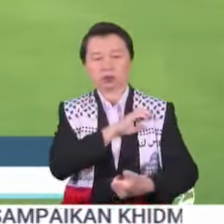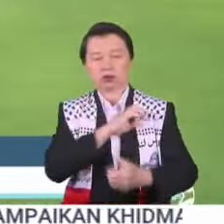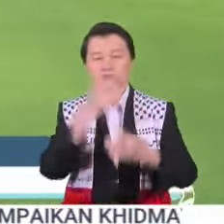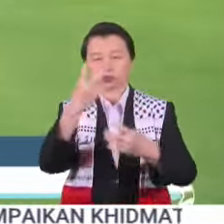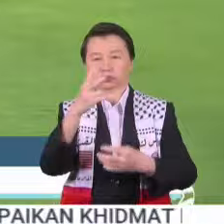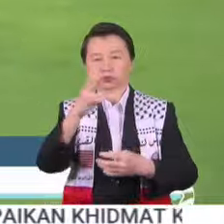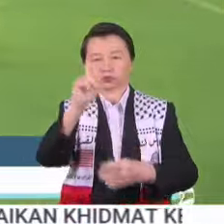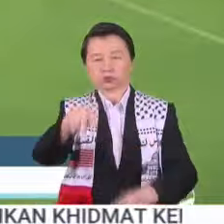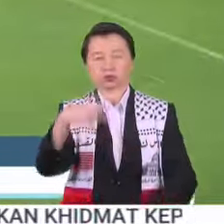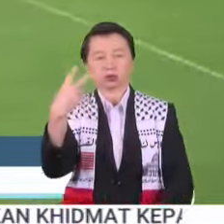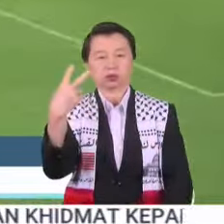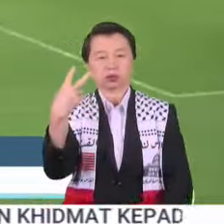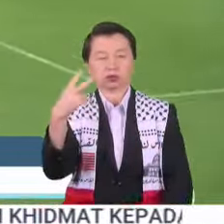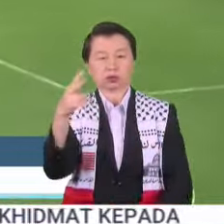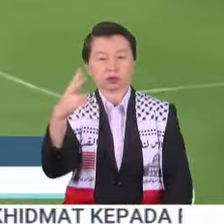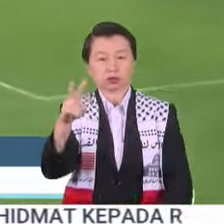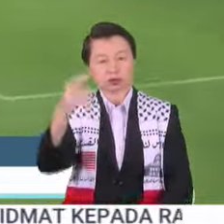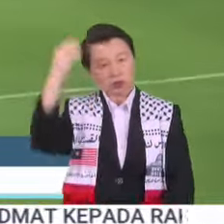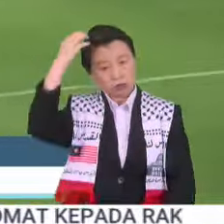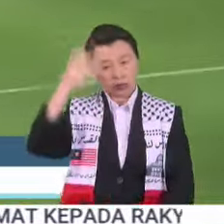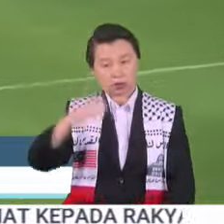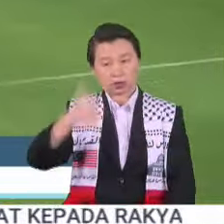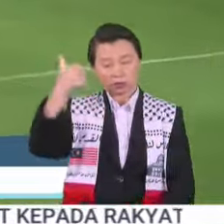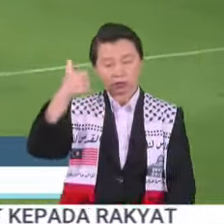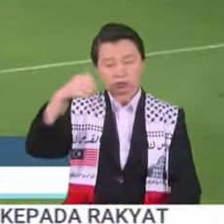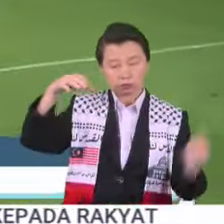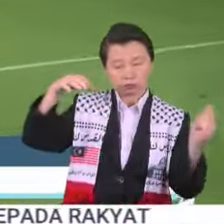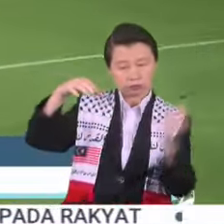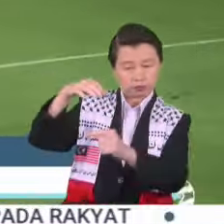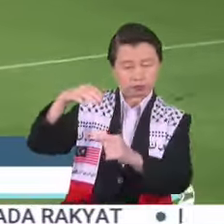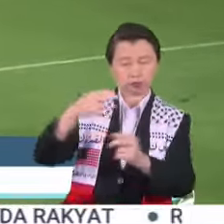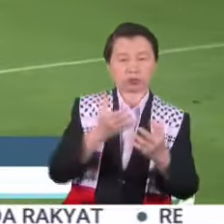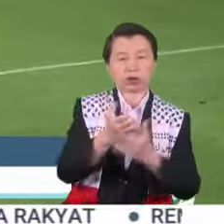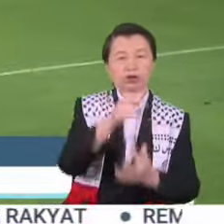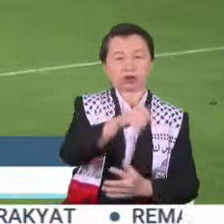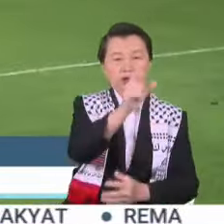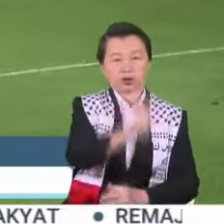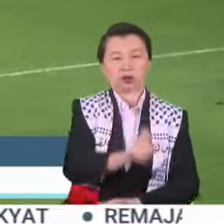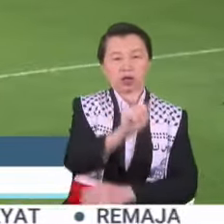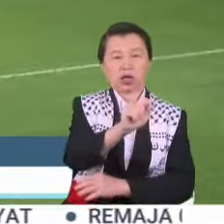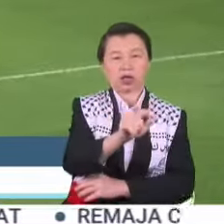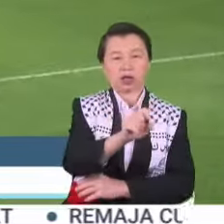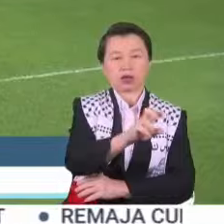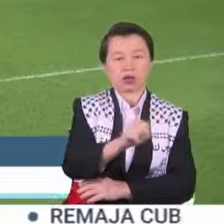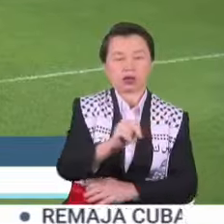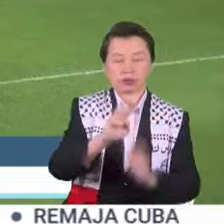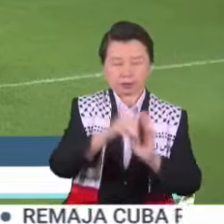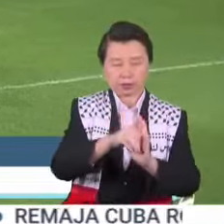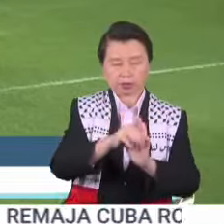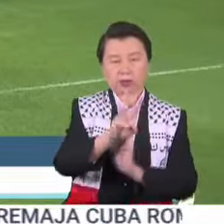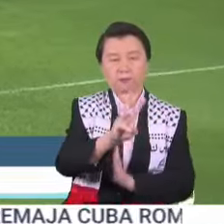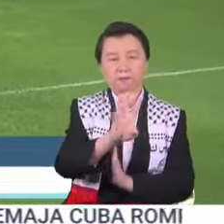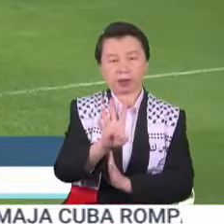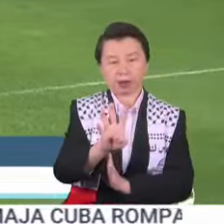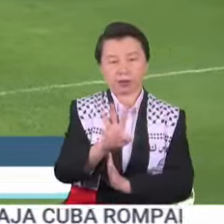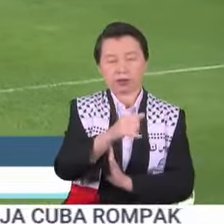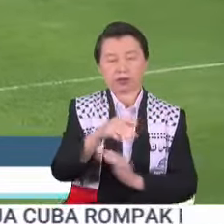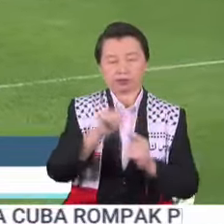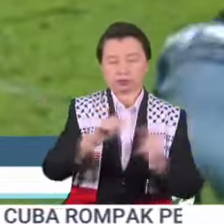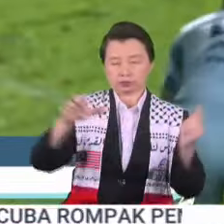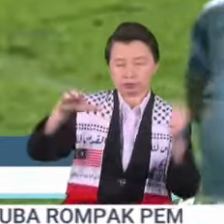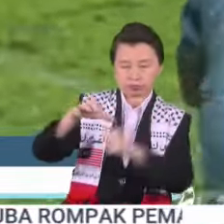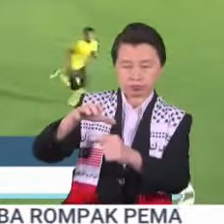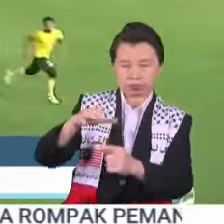pada 17 Disember ini. Selangor meraih gol yang dicari menerusi Aaron Deville Rodriguez pada minit ke-64. Gol tersebut